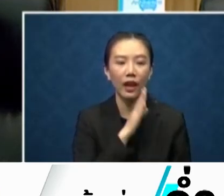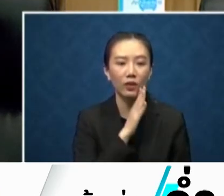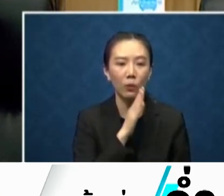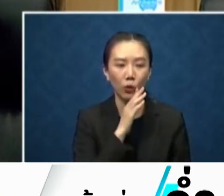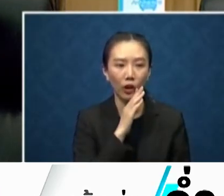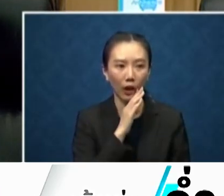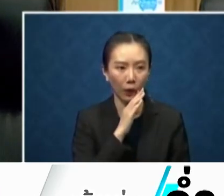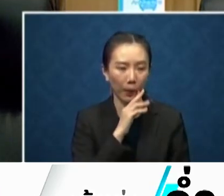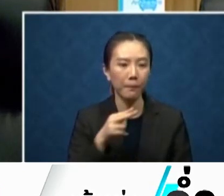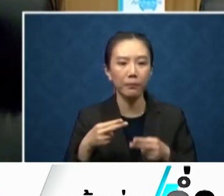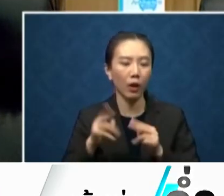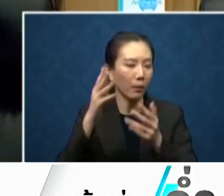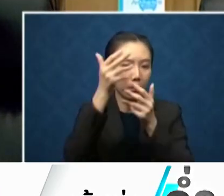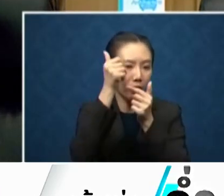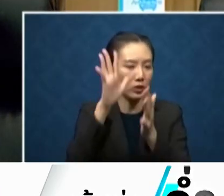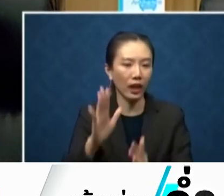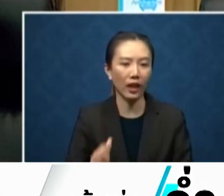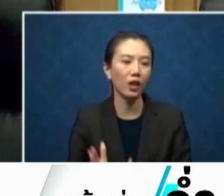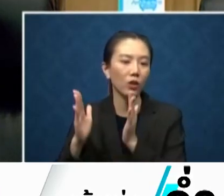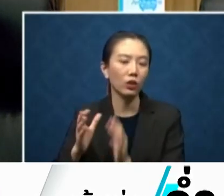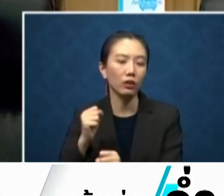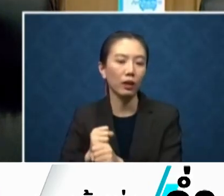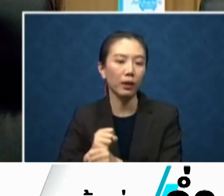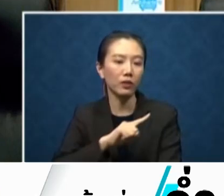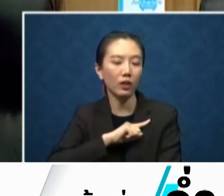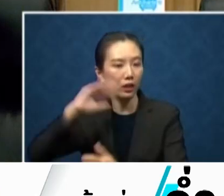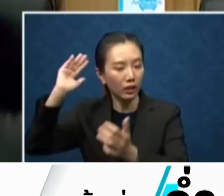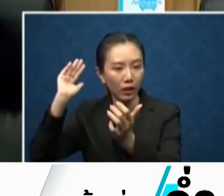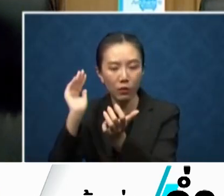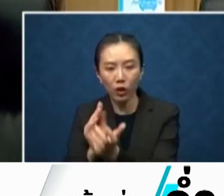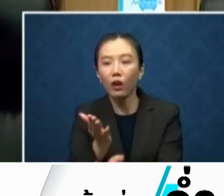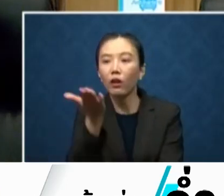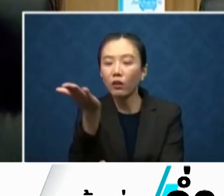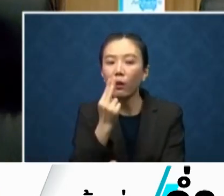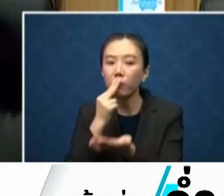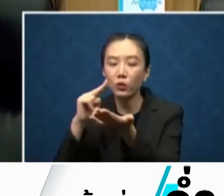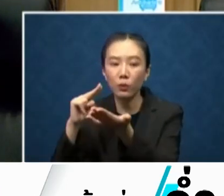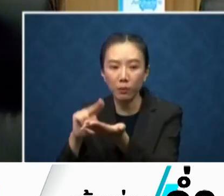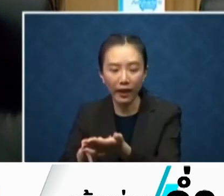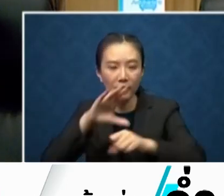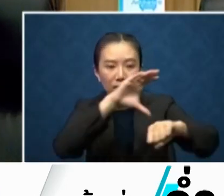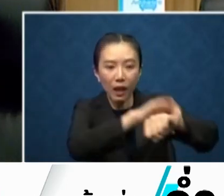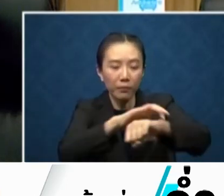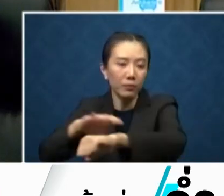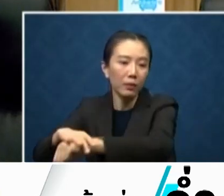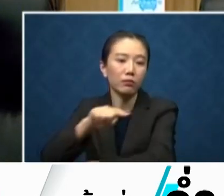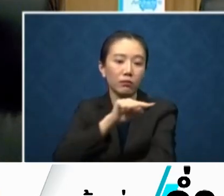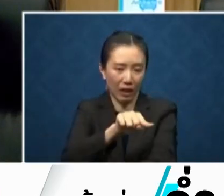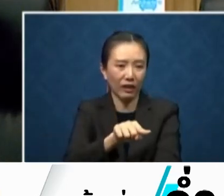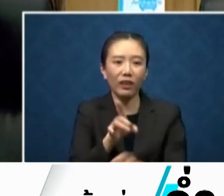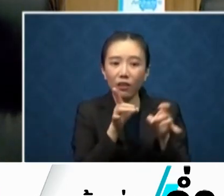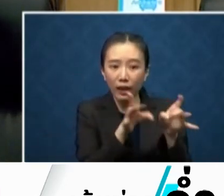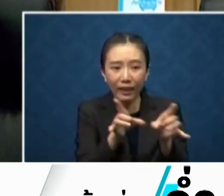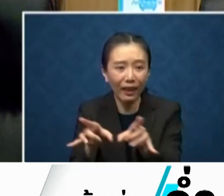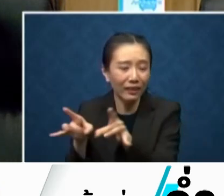ให้เจ้าหน้าที่ตำรวจสามารถออกหมายจับตามอำเภอใจได้ก็สามารถกลั่นแกล้งกัน